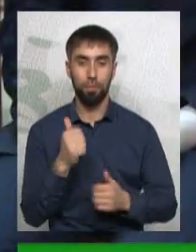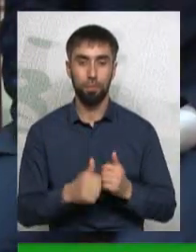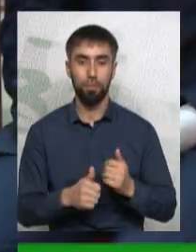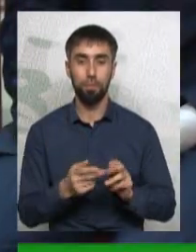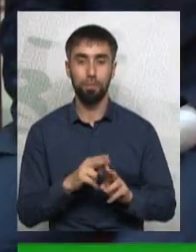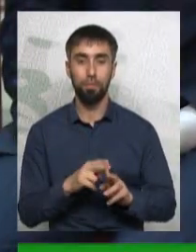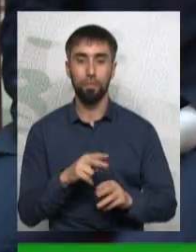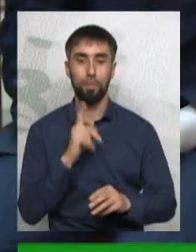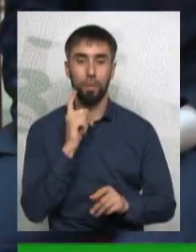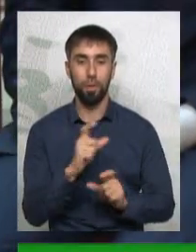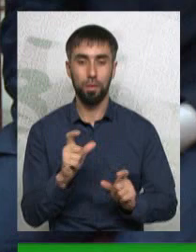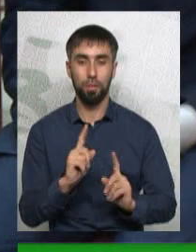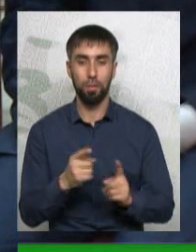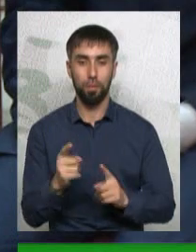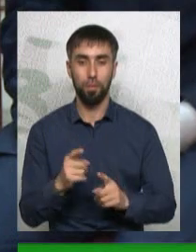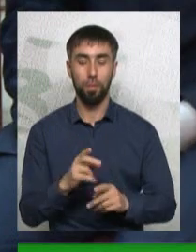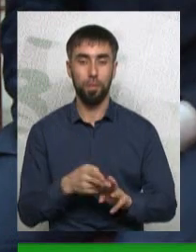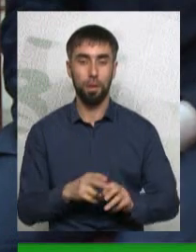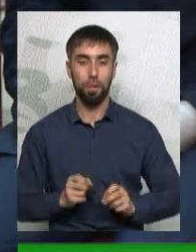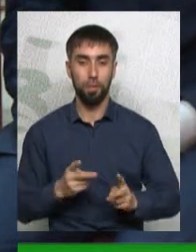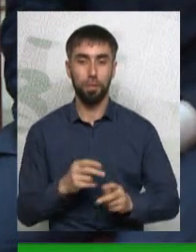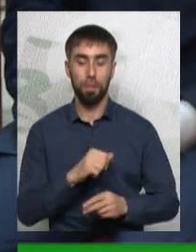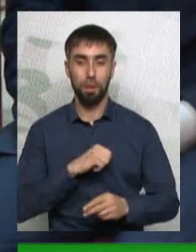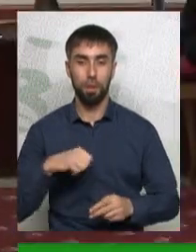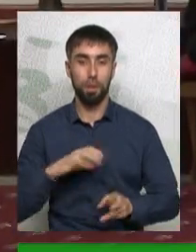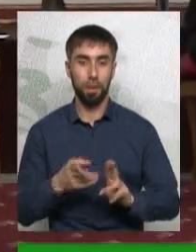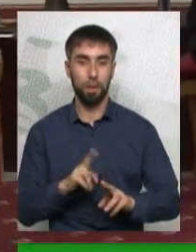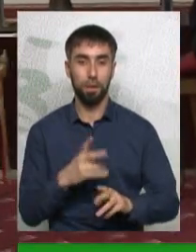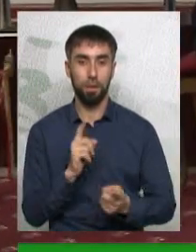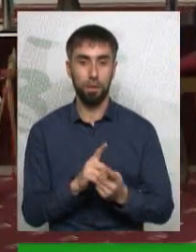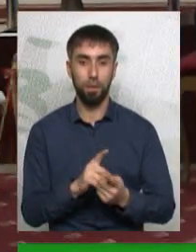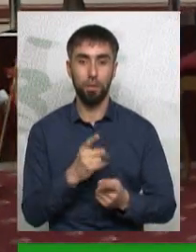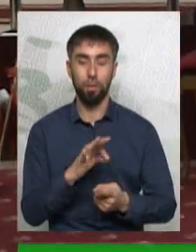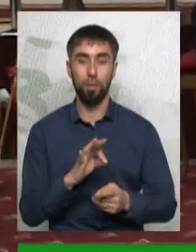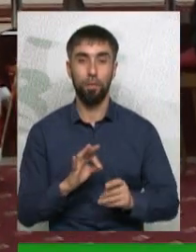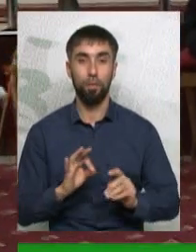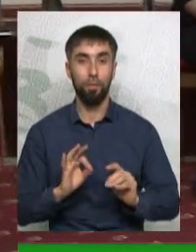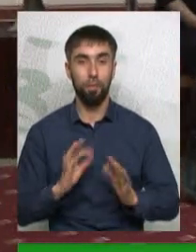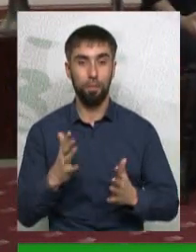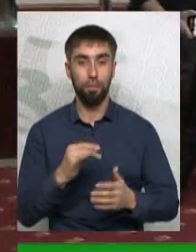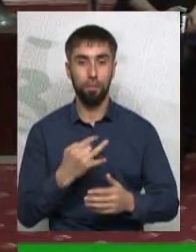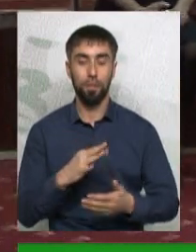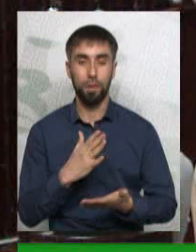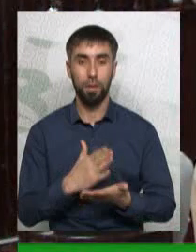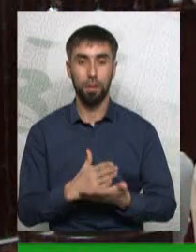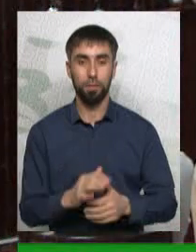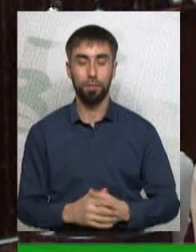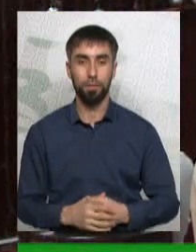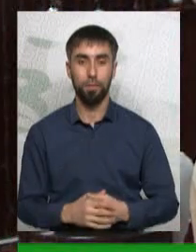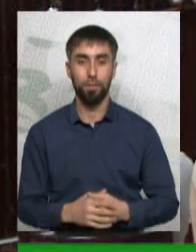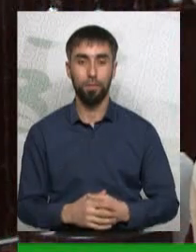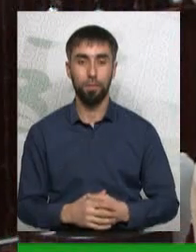вербуют молодых людей в незаконные бандформирования. Сам с этим не сталкивался, но на всякий случай инструкция имеется. При